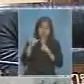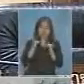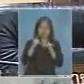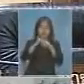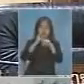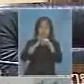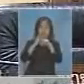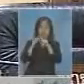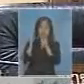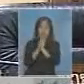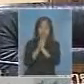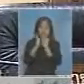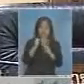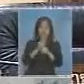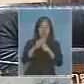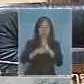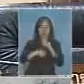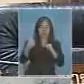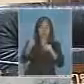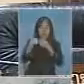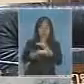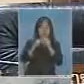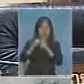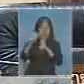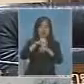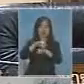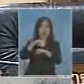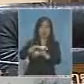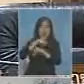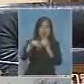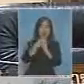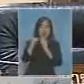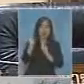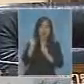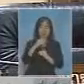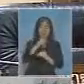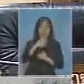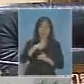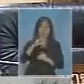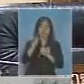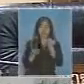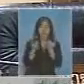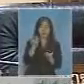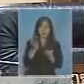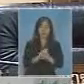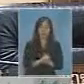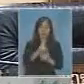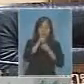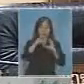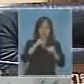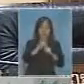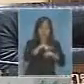วกชาวนาก็โกงมีครับแต่ก็จับหมดถ้าไม่ชอบฮะว่ารัฐบาลจริง